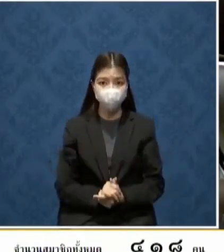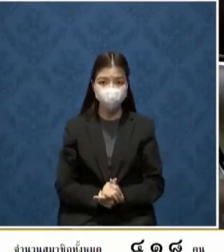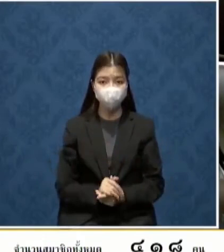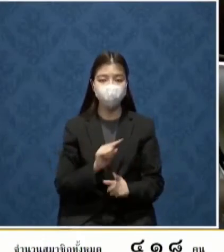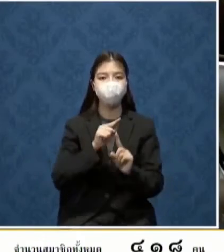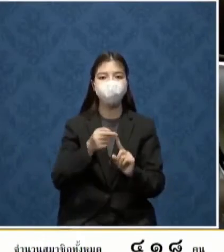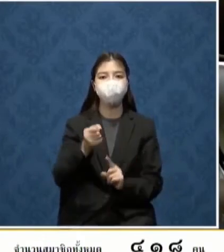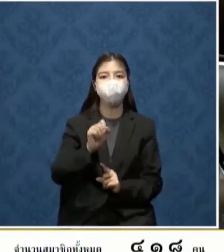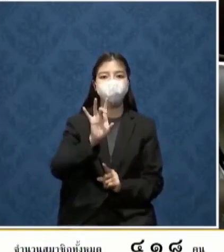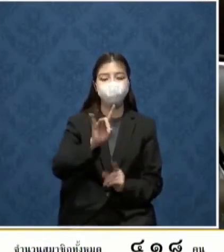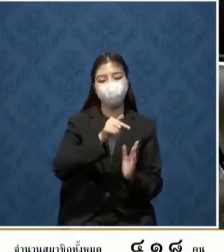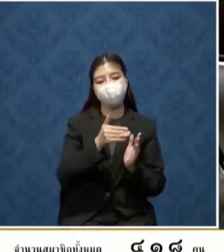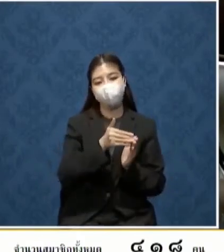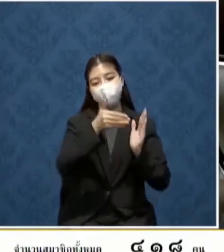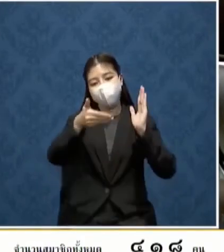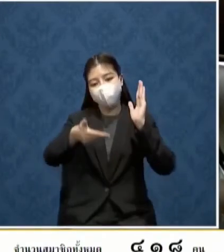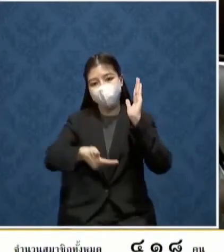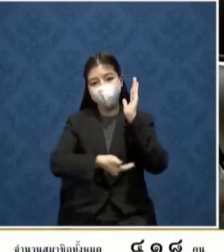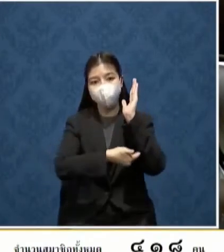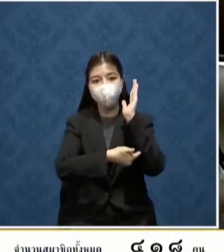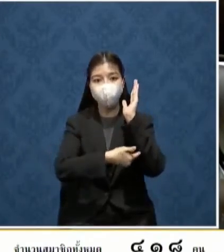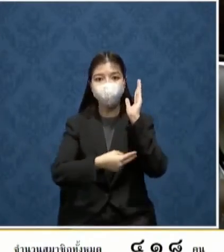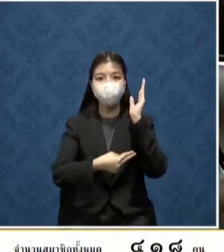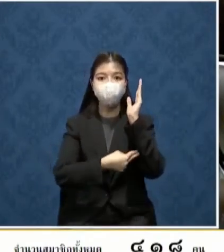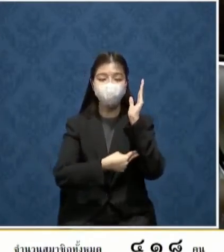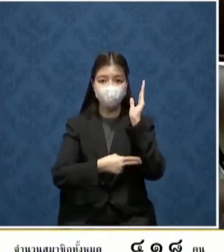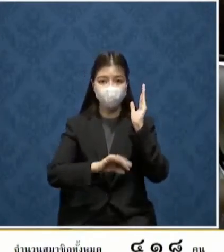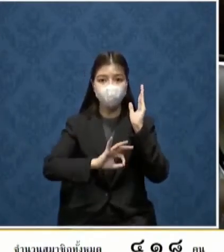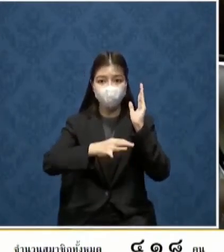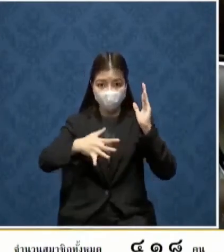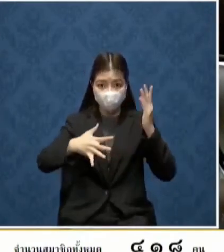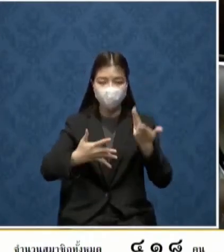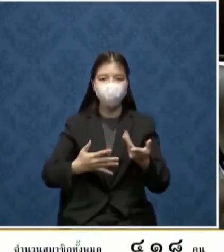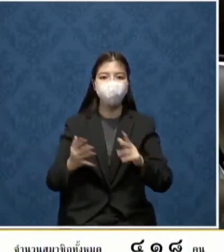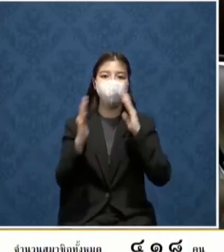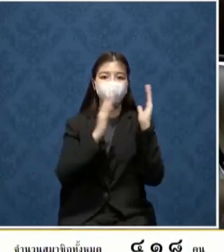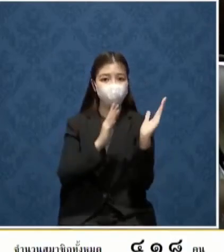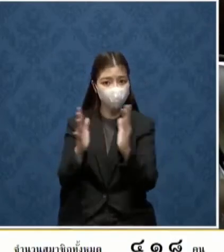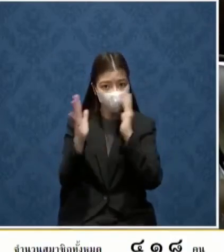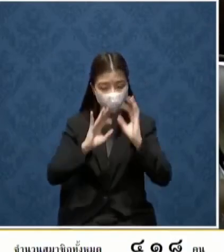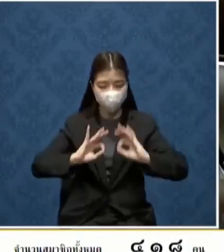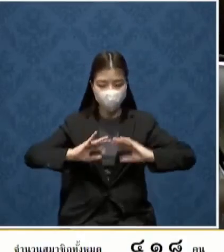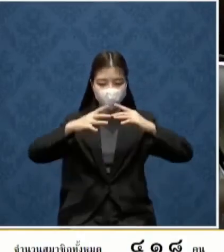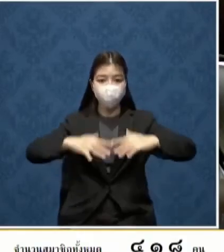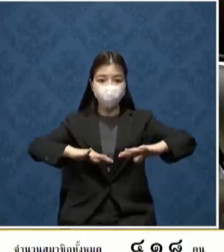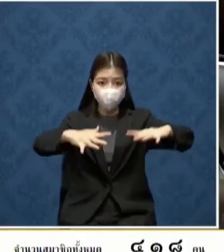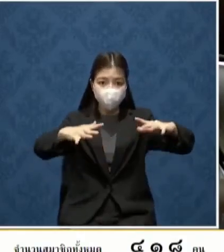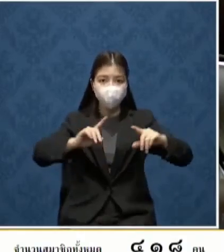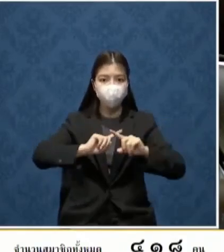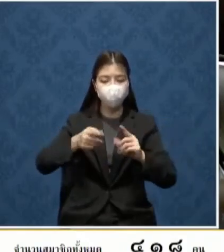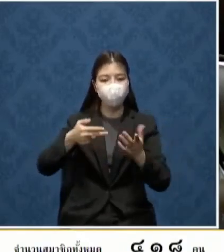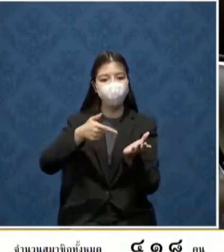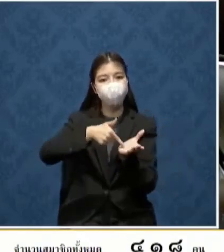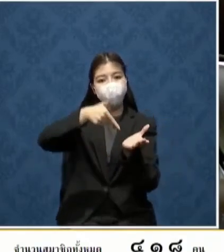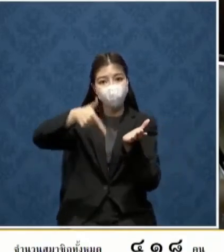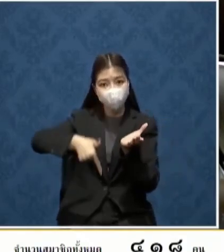วท 18 ครับ เรือเดินทางไปถงบิเวหาดไรีแต่ด้วยขื่นรมบริเวณนั้น เรือสุขโไยไม่สามารถทดสมอ